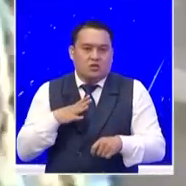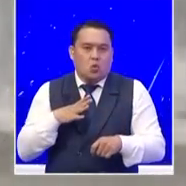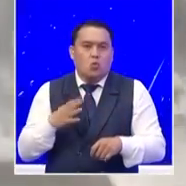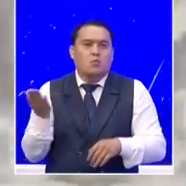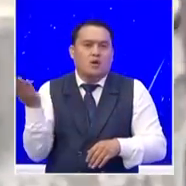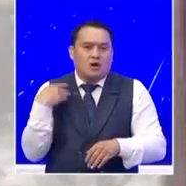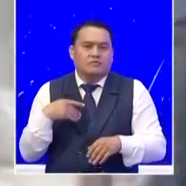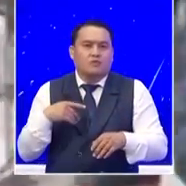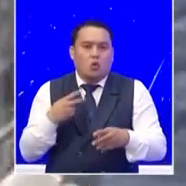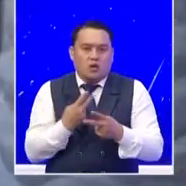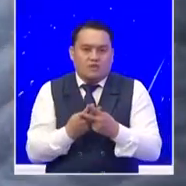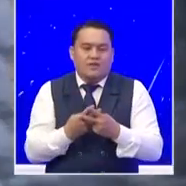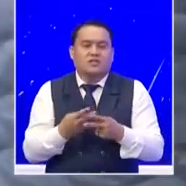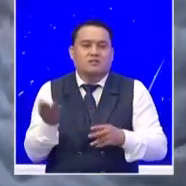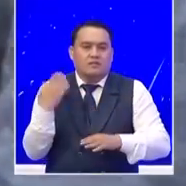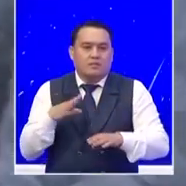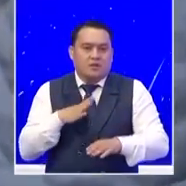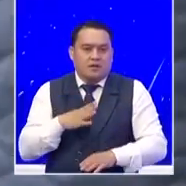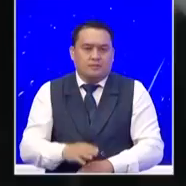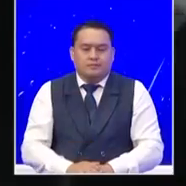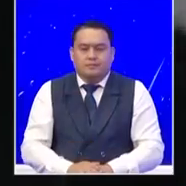ранее уже привлекался к уголовной ответственности.